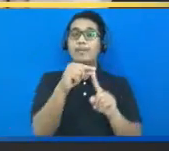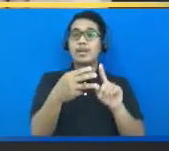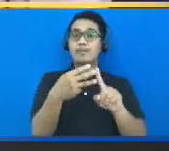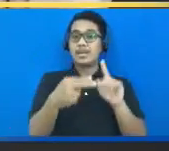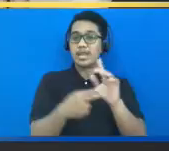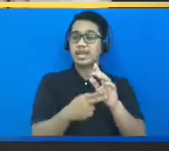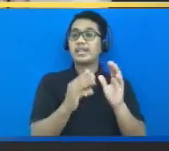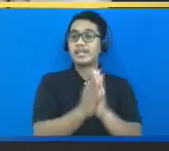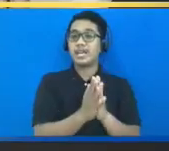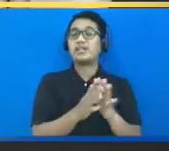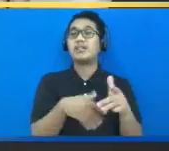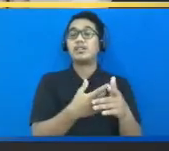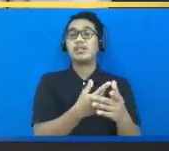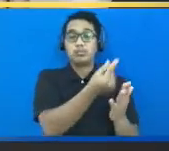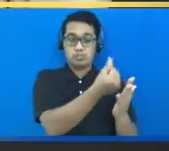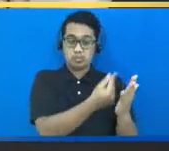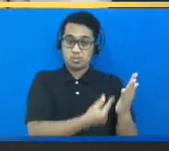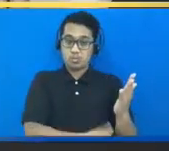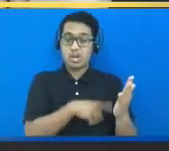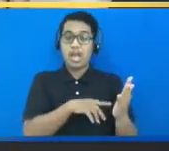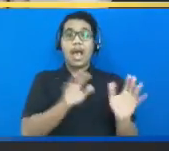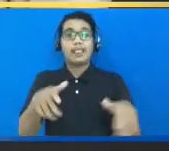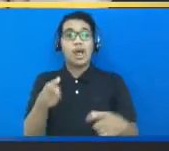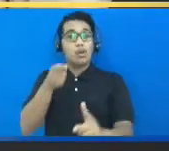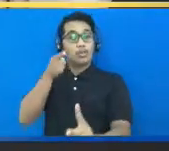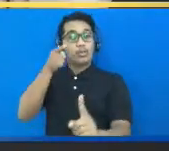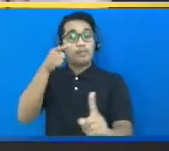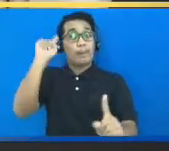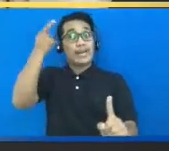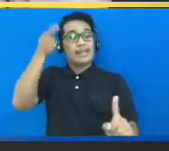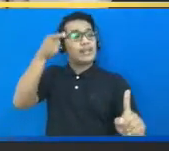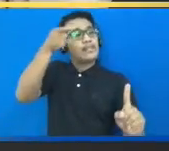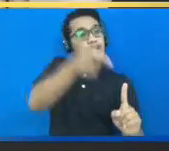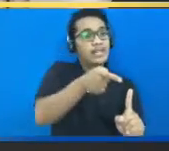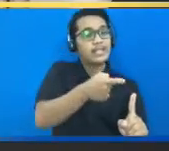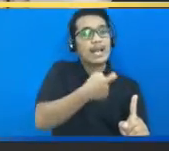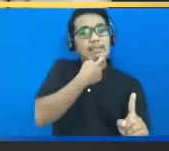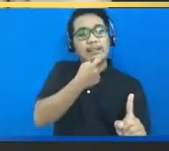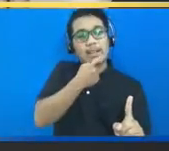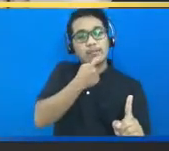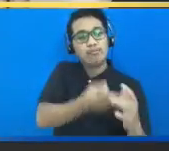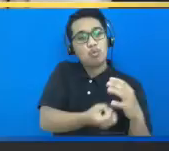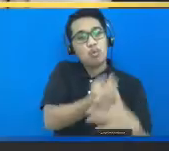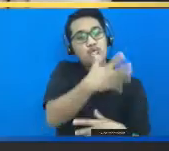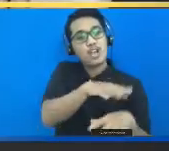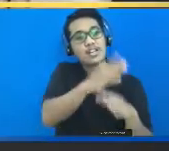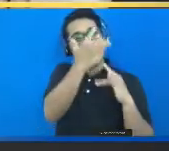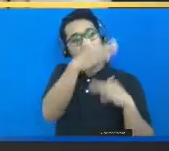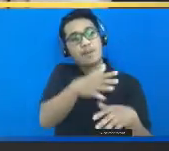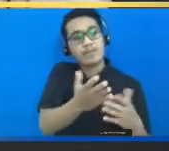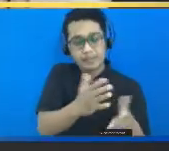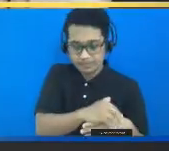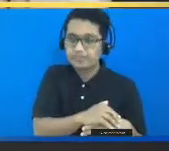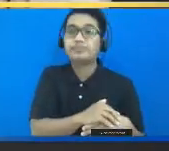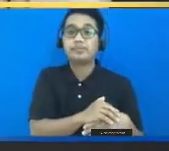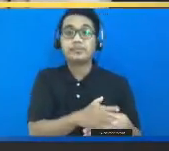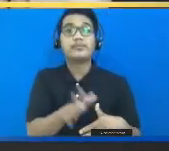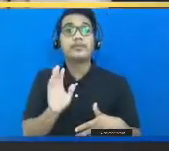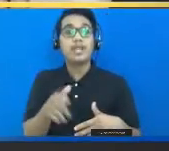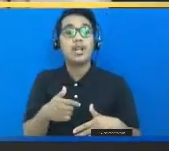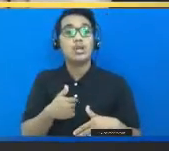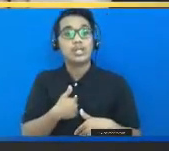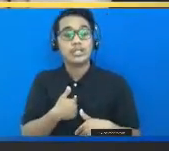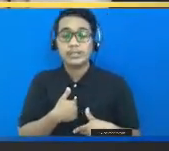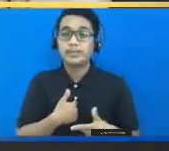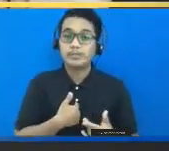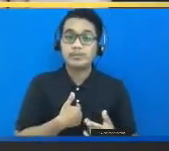dan alokasi dana dan targetnya pemerintah terkait dengan output yang diharapkan ya Om kalau menurut saya